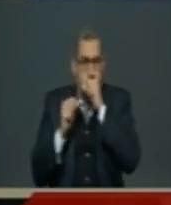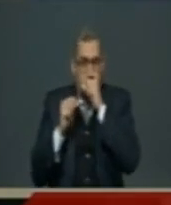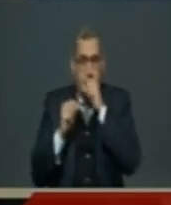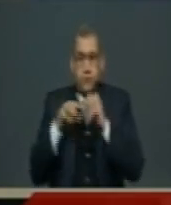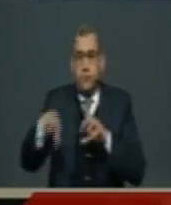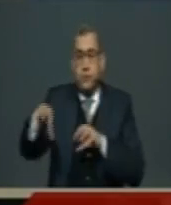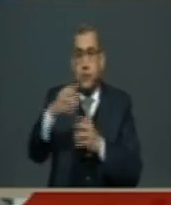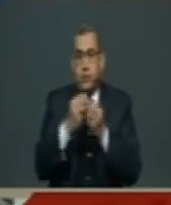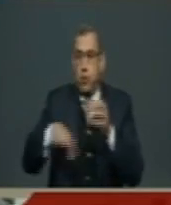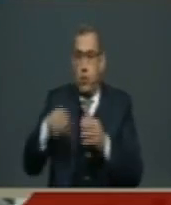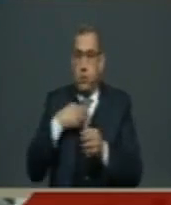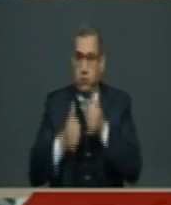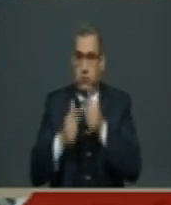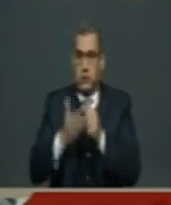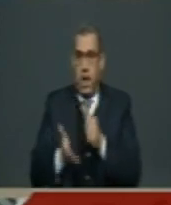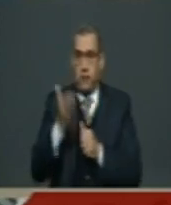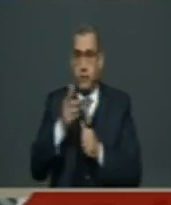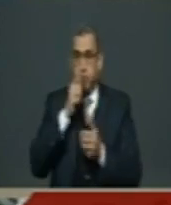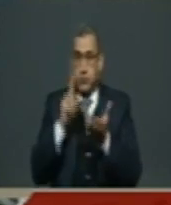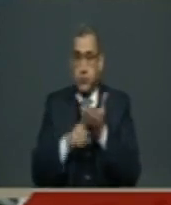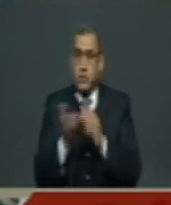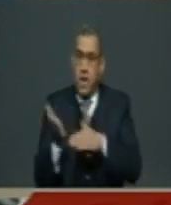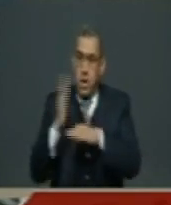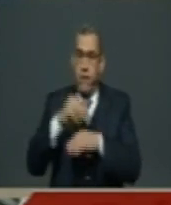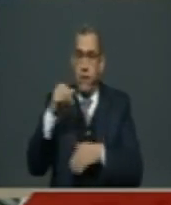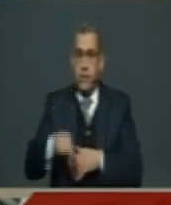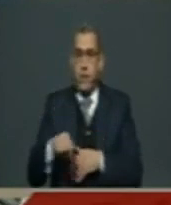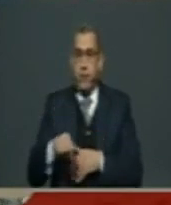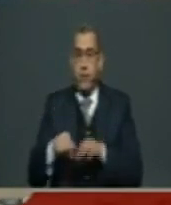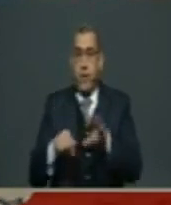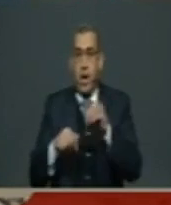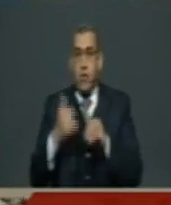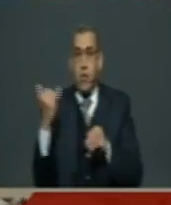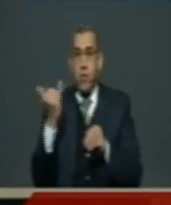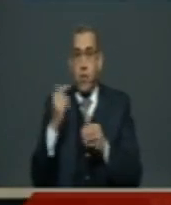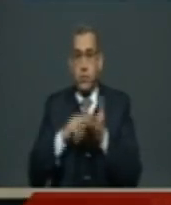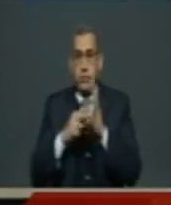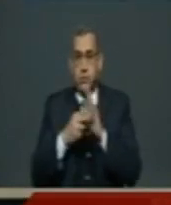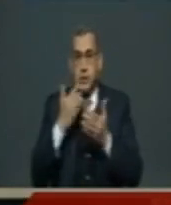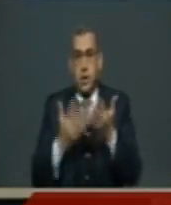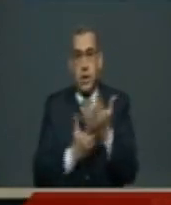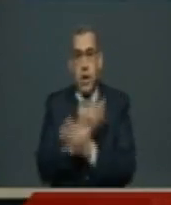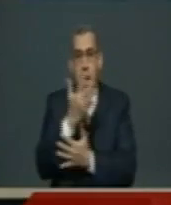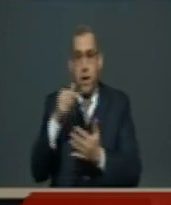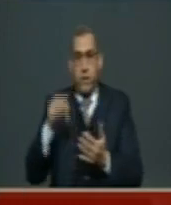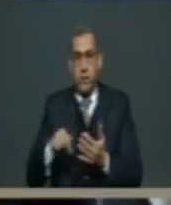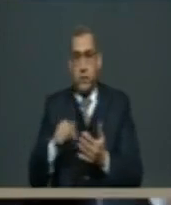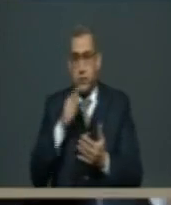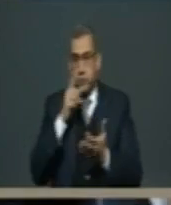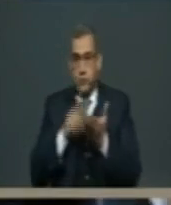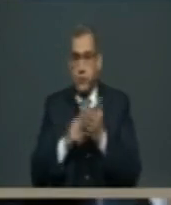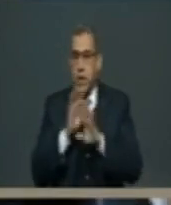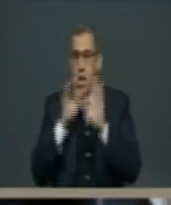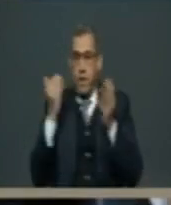احنا فيه. فهذه إضافة، هذه الإضافة بتؤثر في الناحية التجارية إنه هو هيتيح هذه